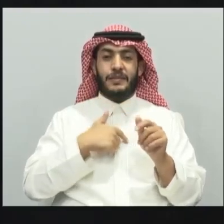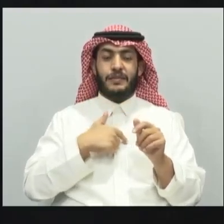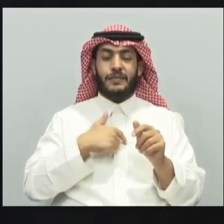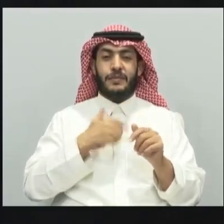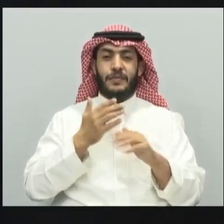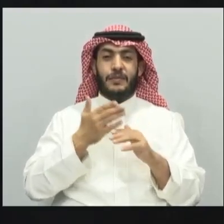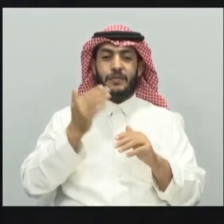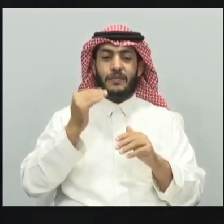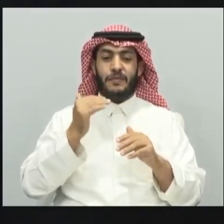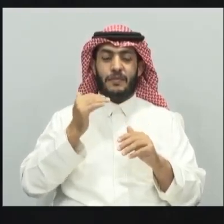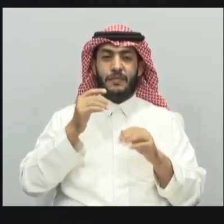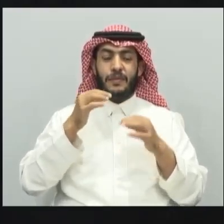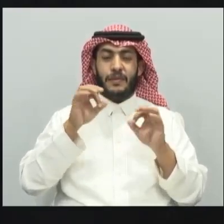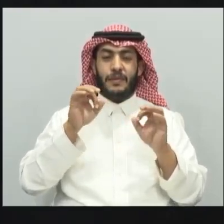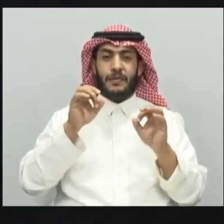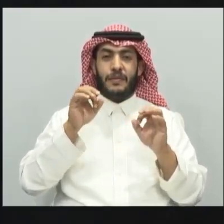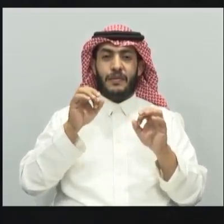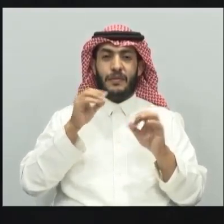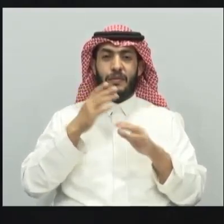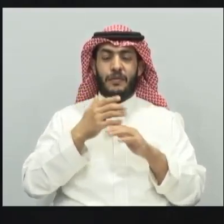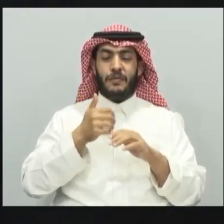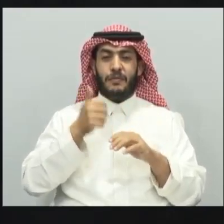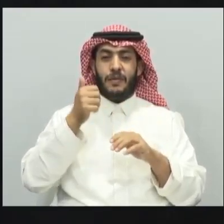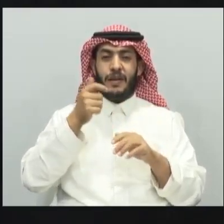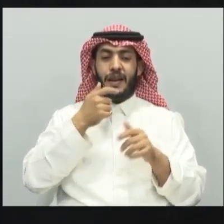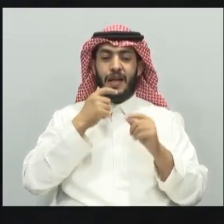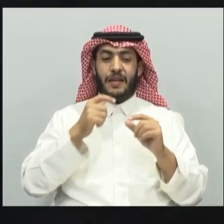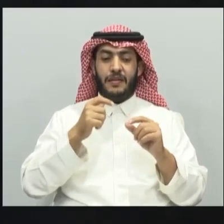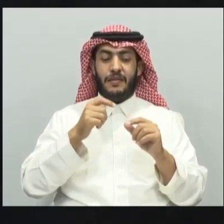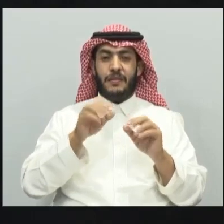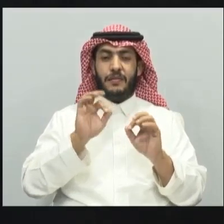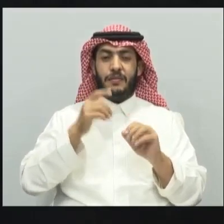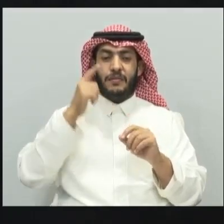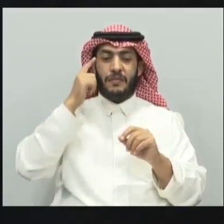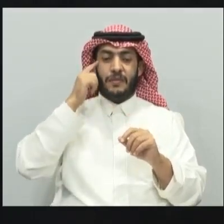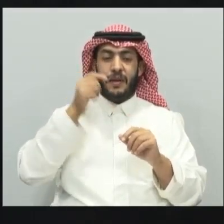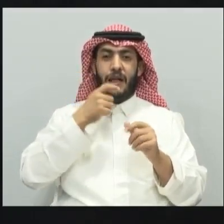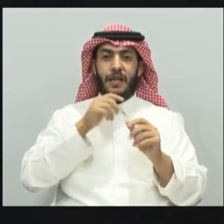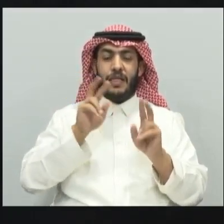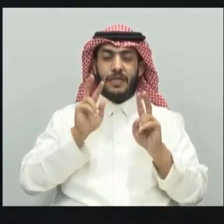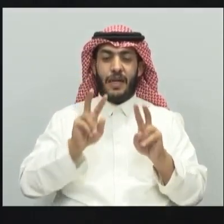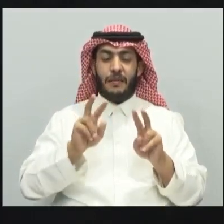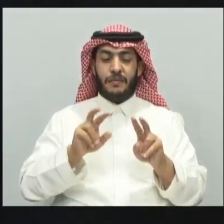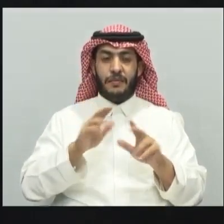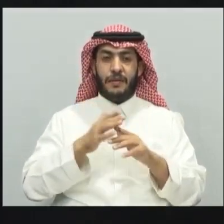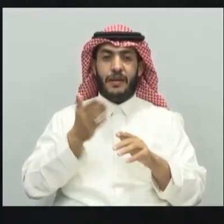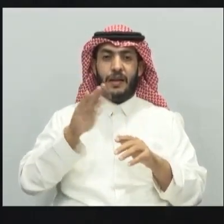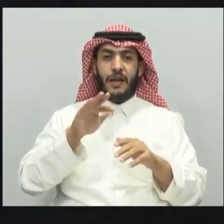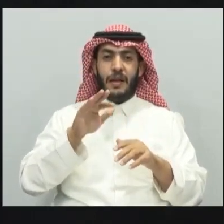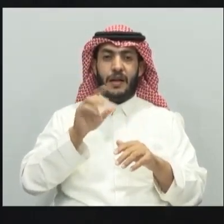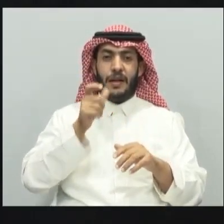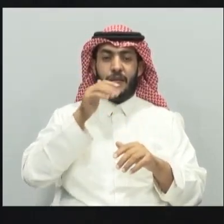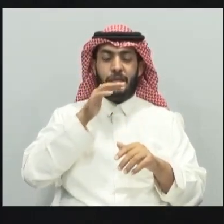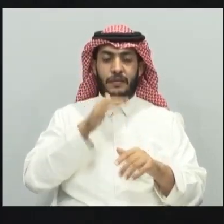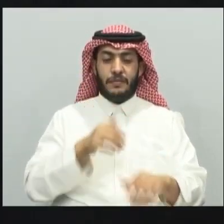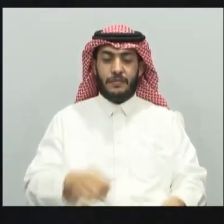فيؤتى بكنيته حتى يروج الحديث ويظن انه حديث ثابت عن رسول الله